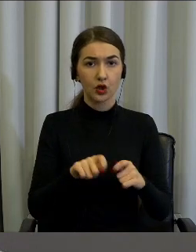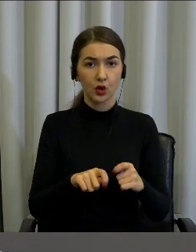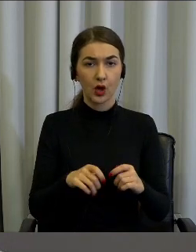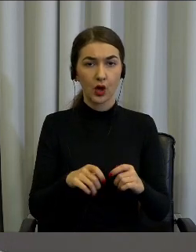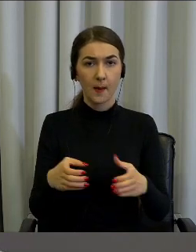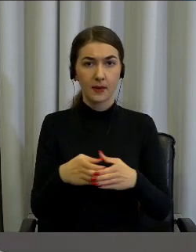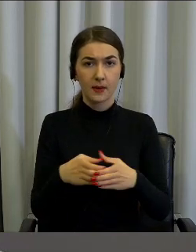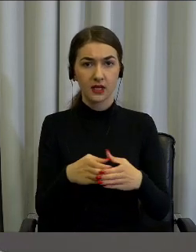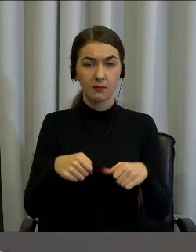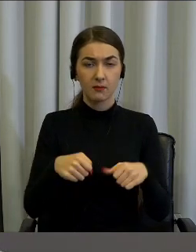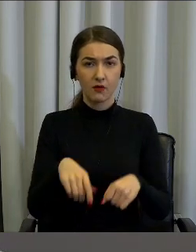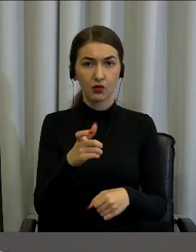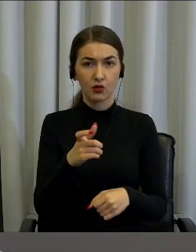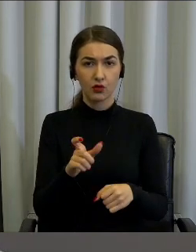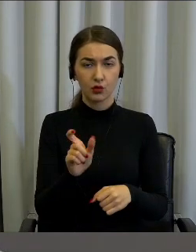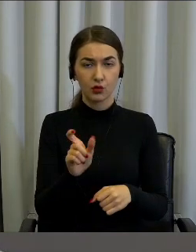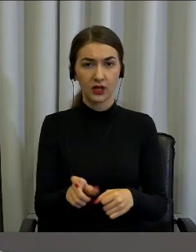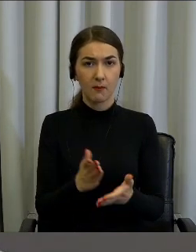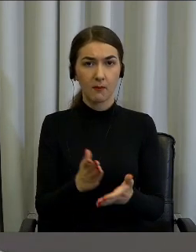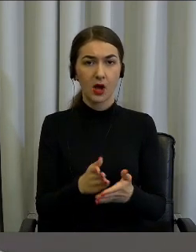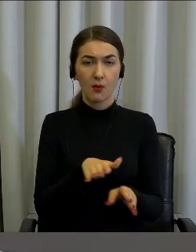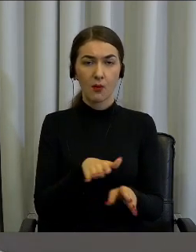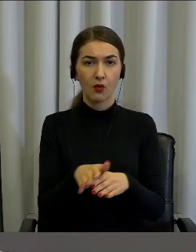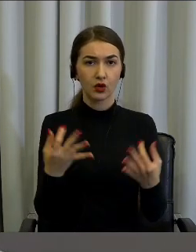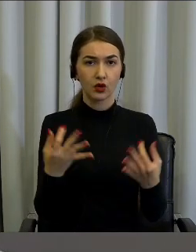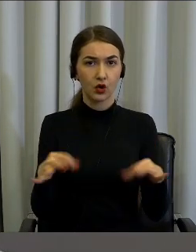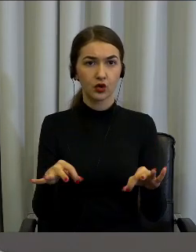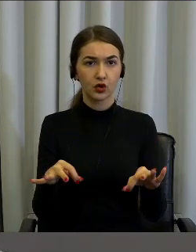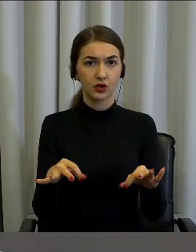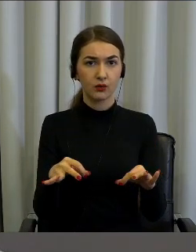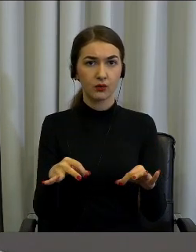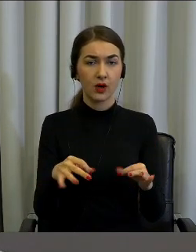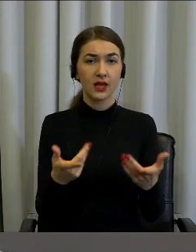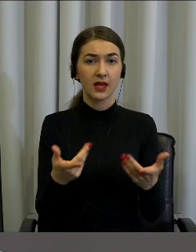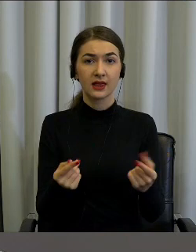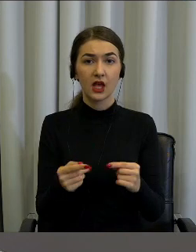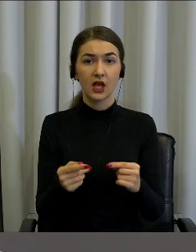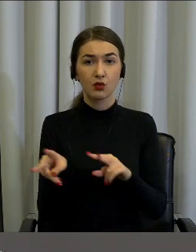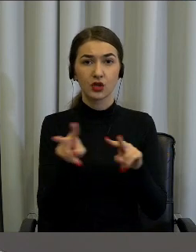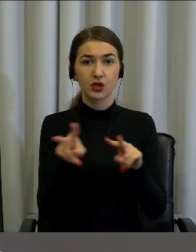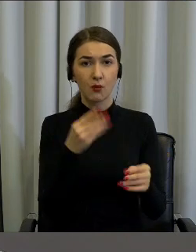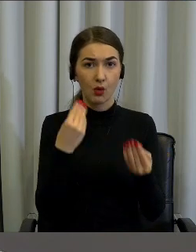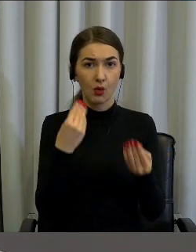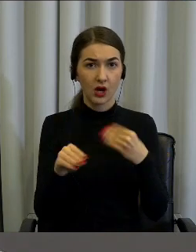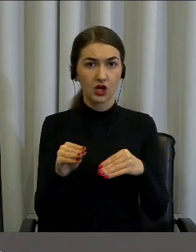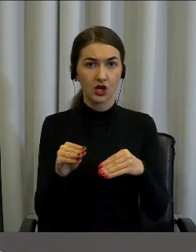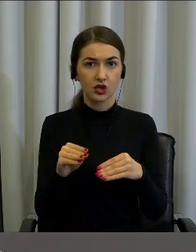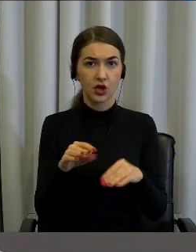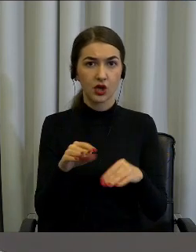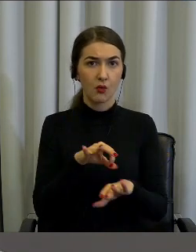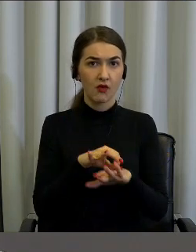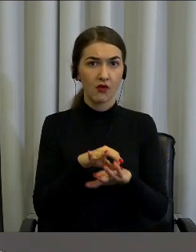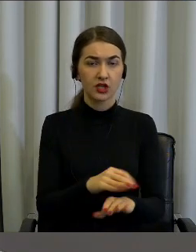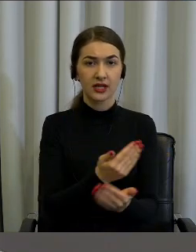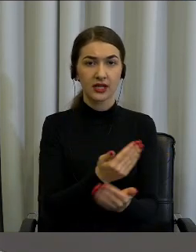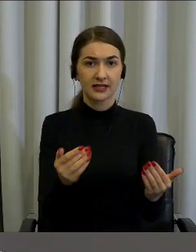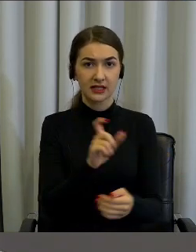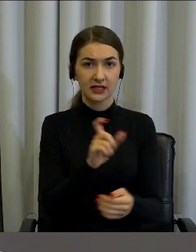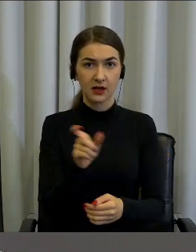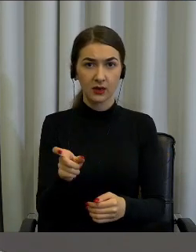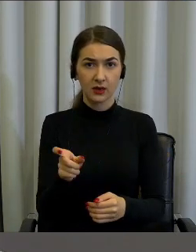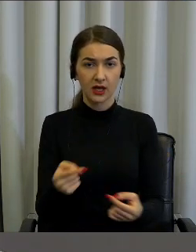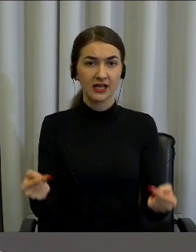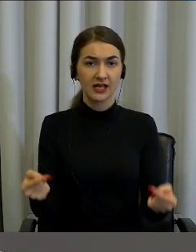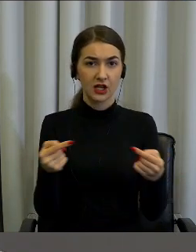людини має повний доступ до російських військовополонених в Україні де ми спостерігаємо покращення у поводженні з ними- зазначає